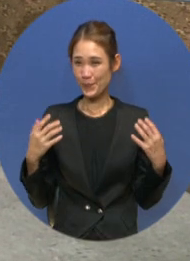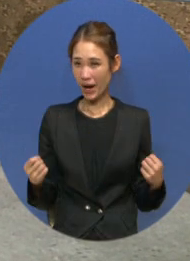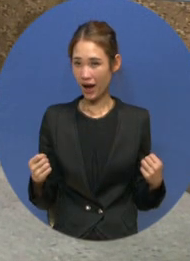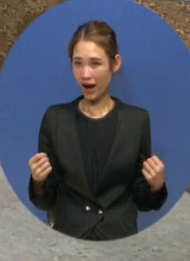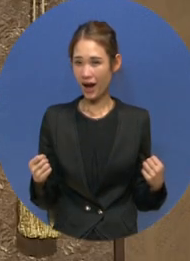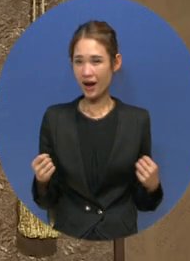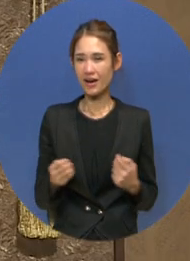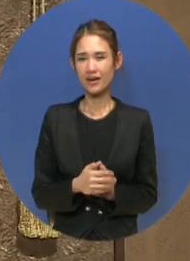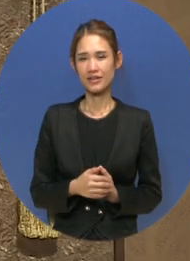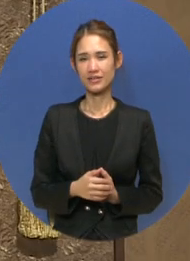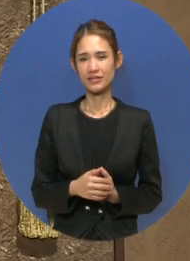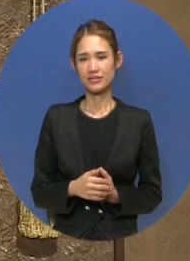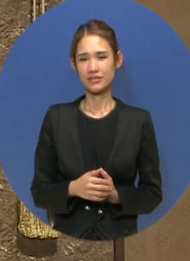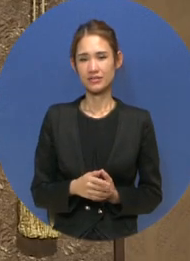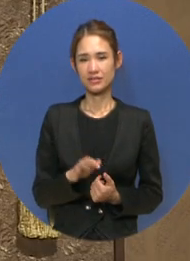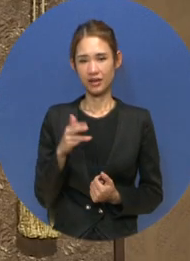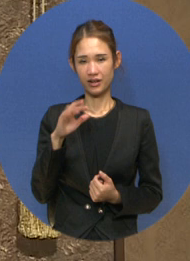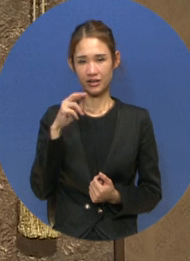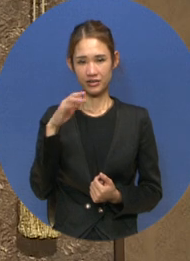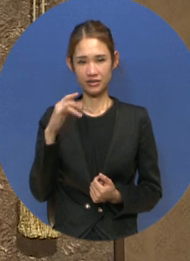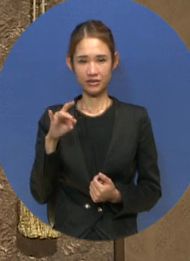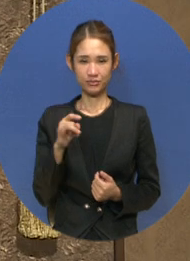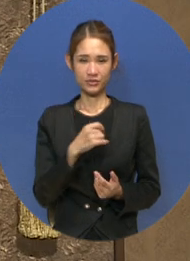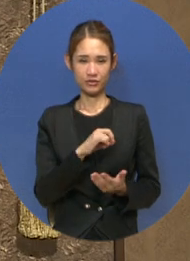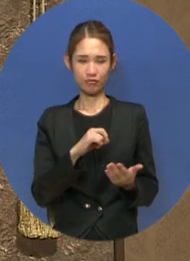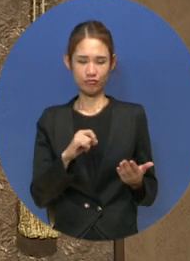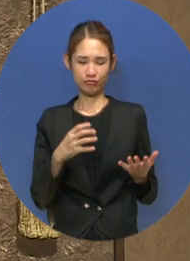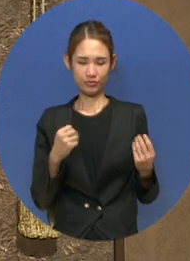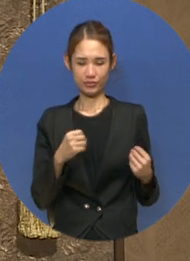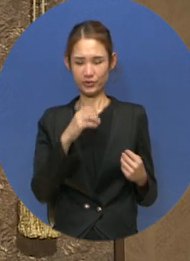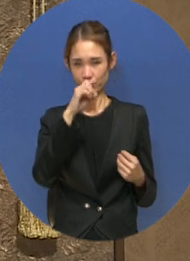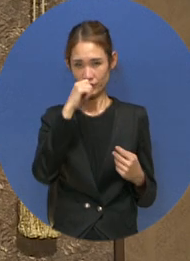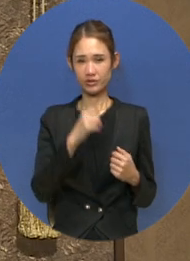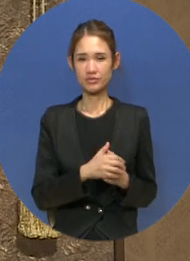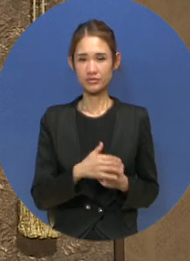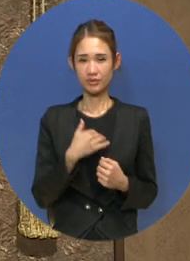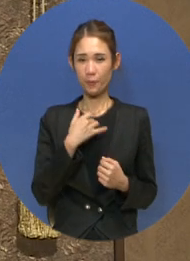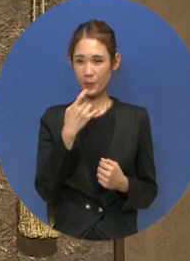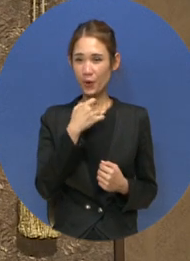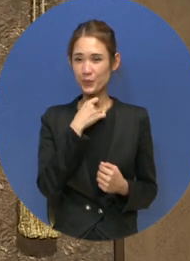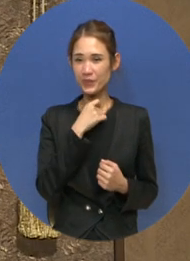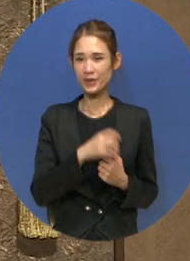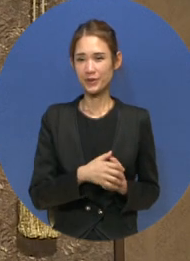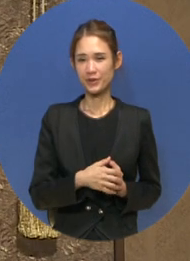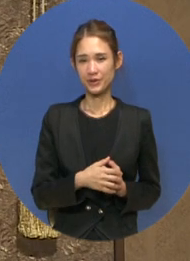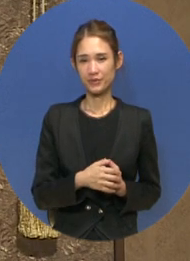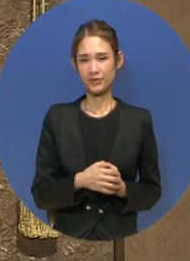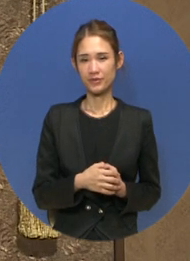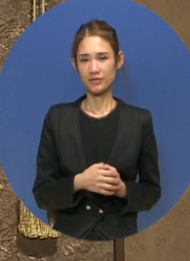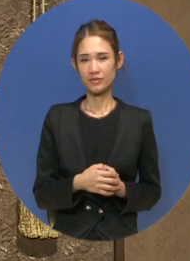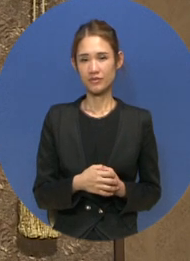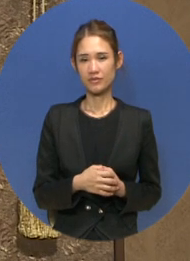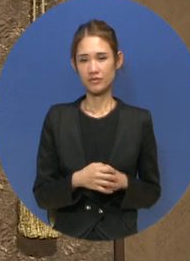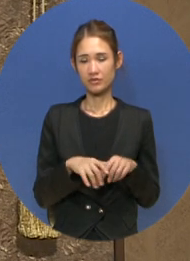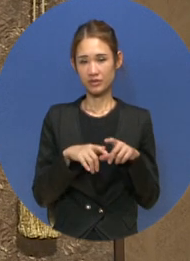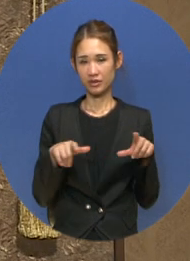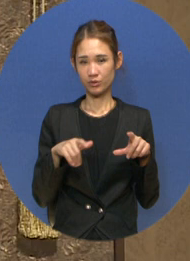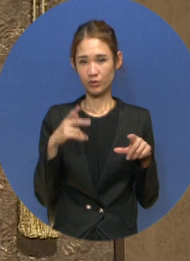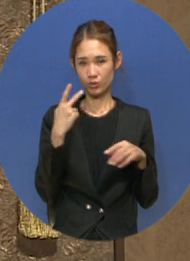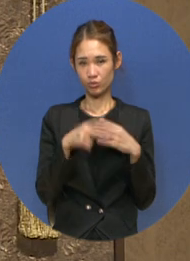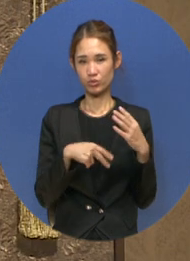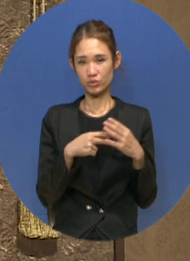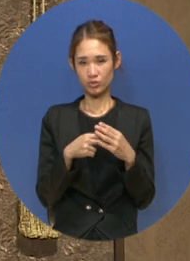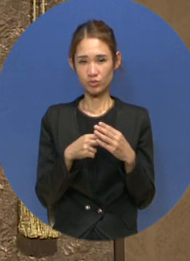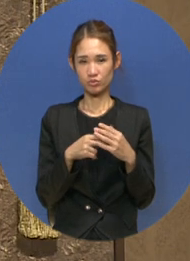부분이 많은데요. 예, 예. 뭐 캘리그래피 같은 경우도 굉장히 반응이 좋았고요. 네, 저도 배우고 싶은 프로그램이네요. 네, 그런 부분들은 일반